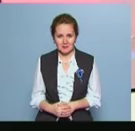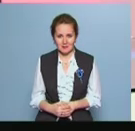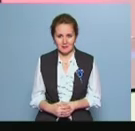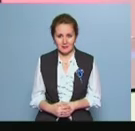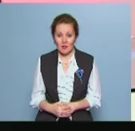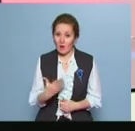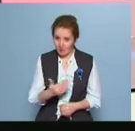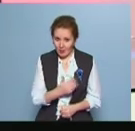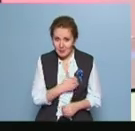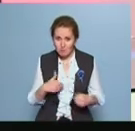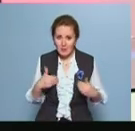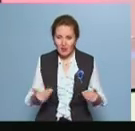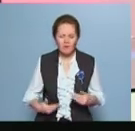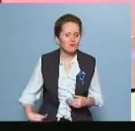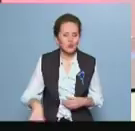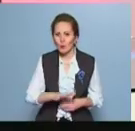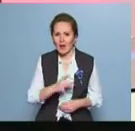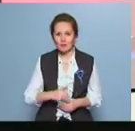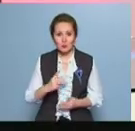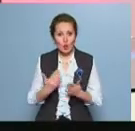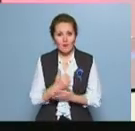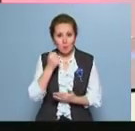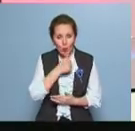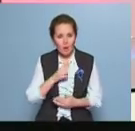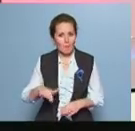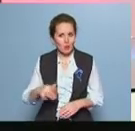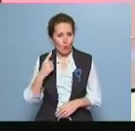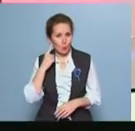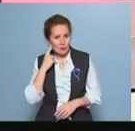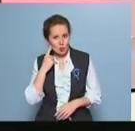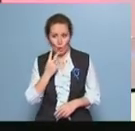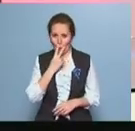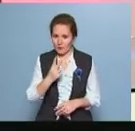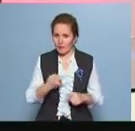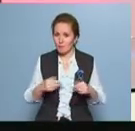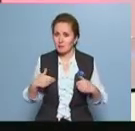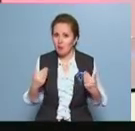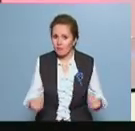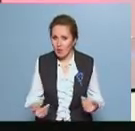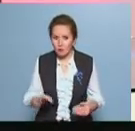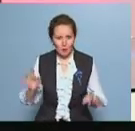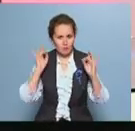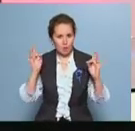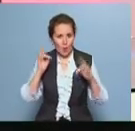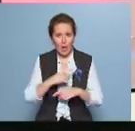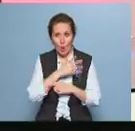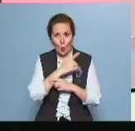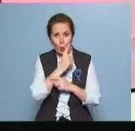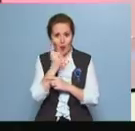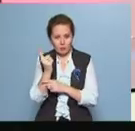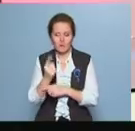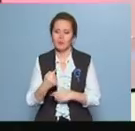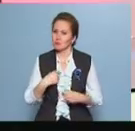А вы хотите поздравить всю республику с Новым годом, а потом услышать и увидеть это поздравление под бой курантов? Тогда мы приглашаем вас